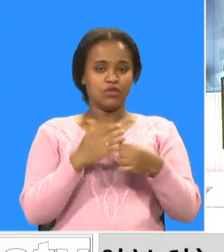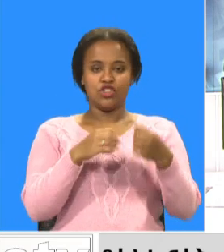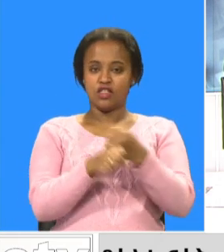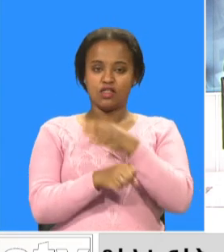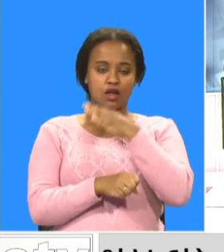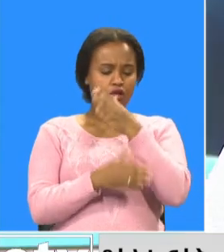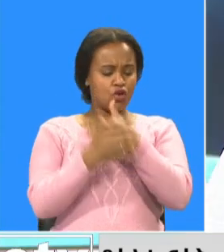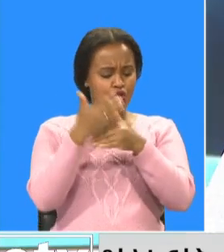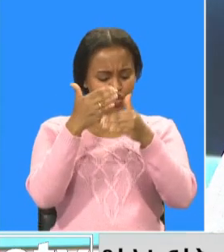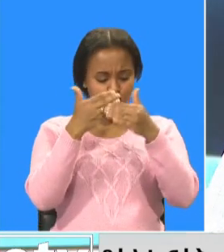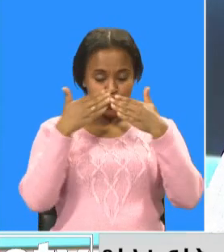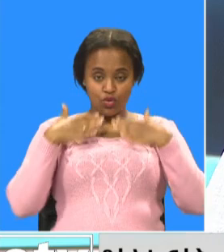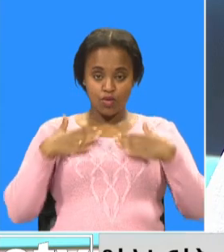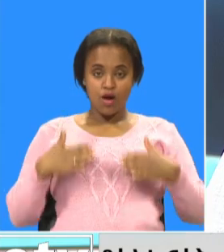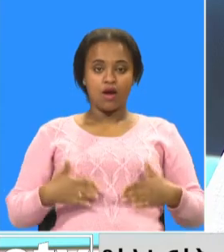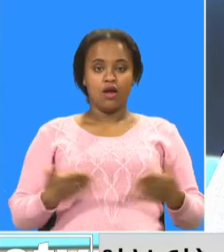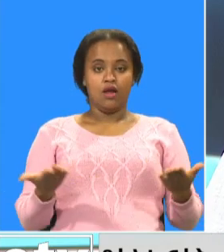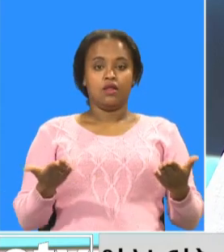አይደለም፣ የሁሉም አካላት